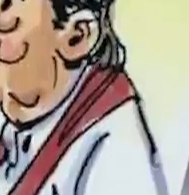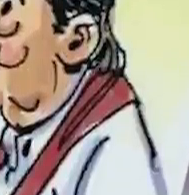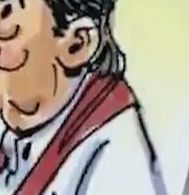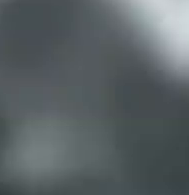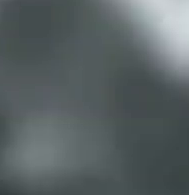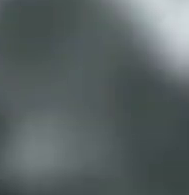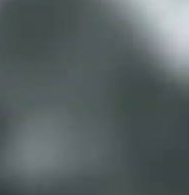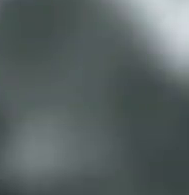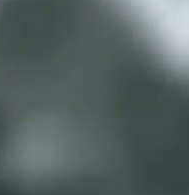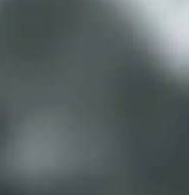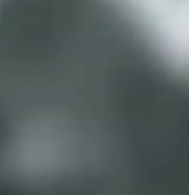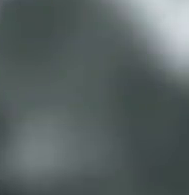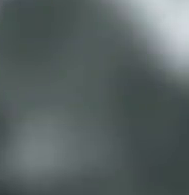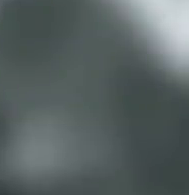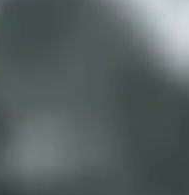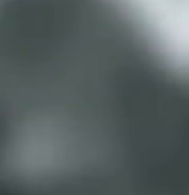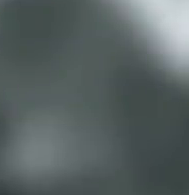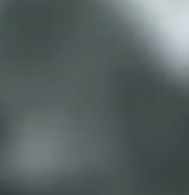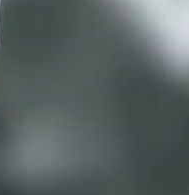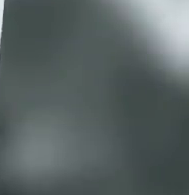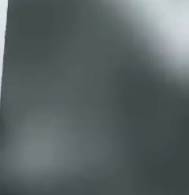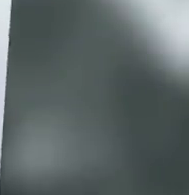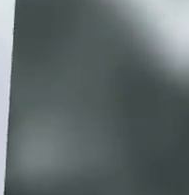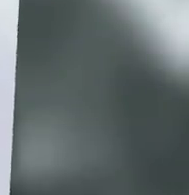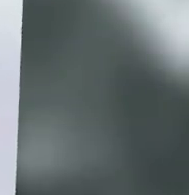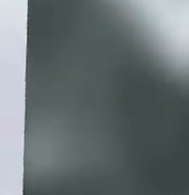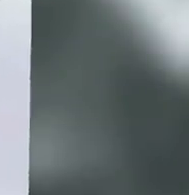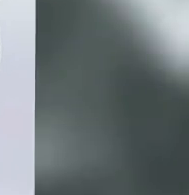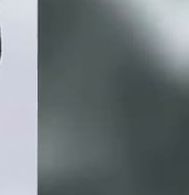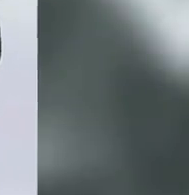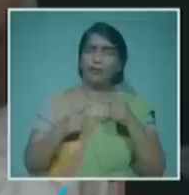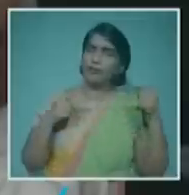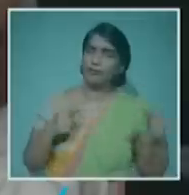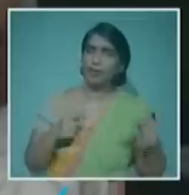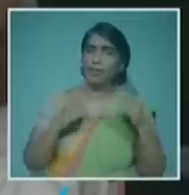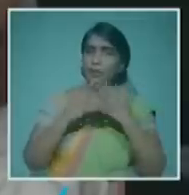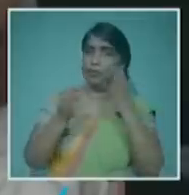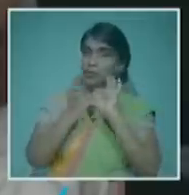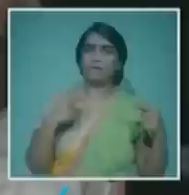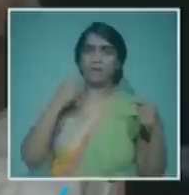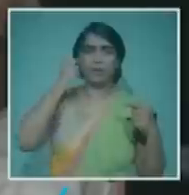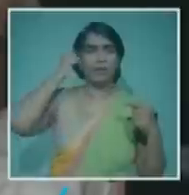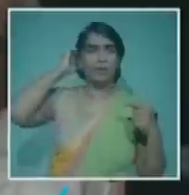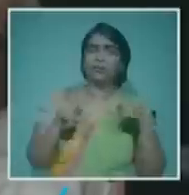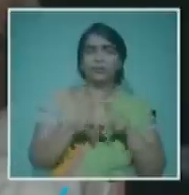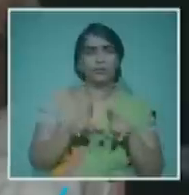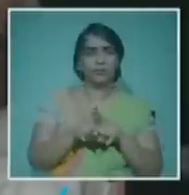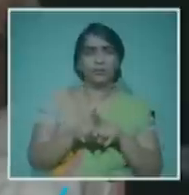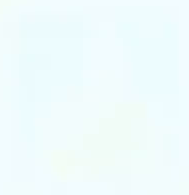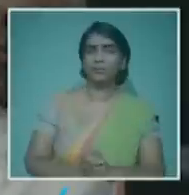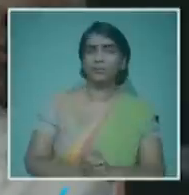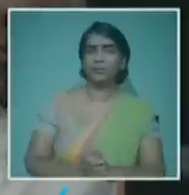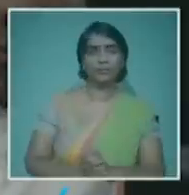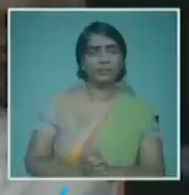කර්ලියට ගෙනාවා. ඒ ජනාධිපති රනිල් වික්‍රමසිංහ නේද? ජනාධිපති රනිල් පාර්ලිමේන්තුවේදී ඇහුවේ බලය බෙදීමට එකඟද කියලායි